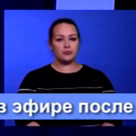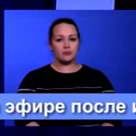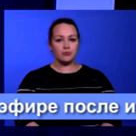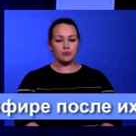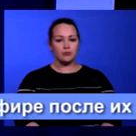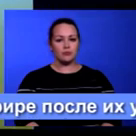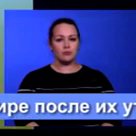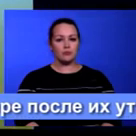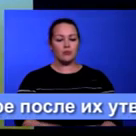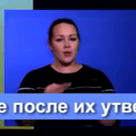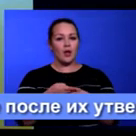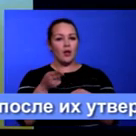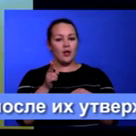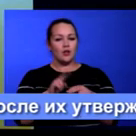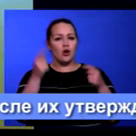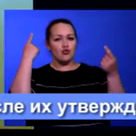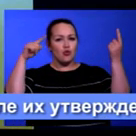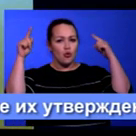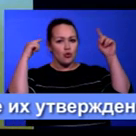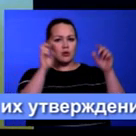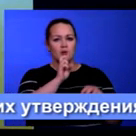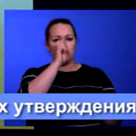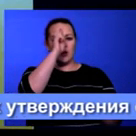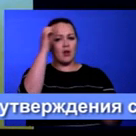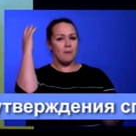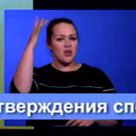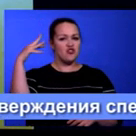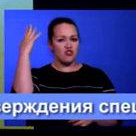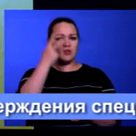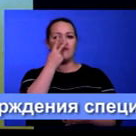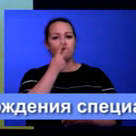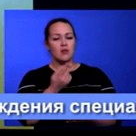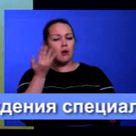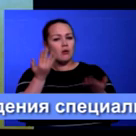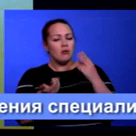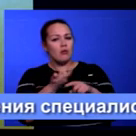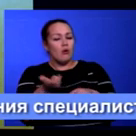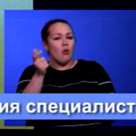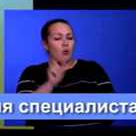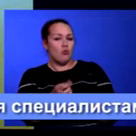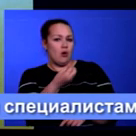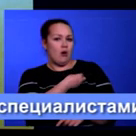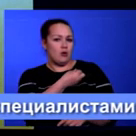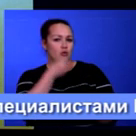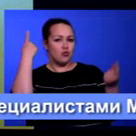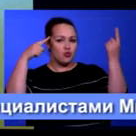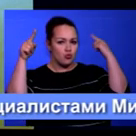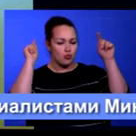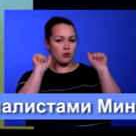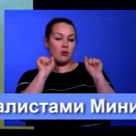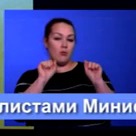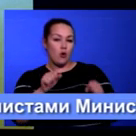эта чудная страна лишь мечтательным видно если очень захотеть чудо можно